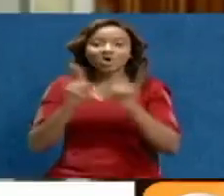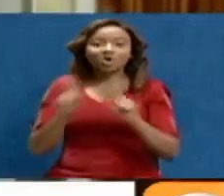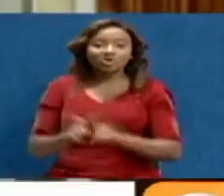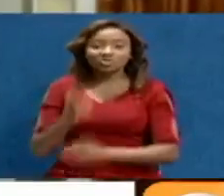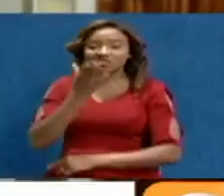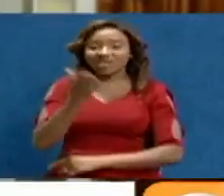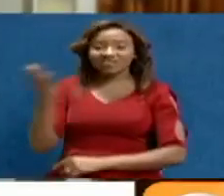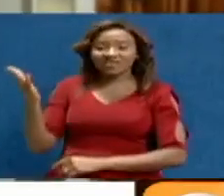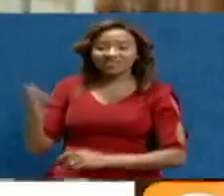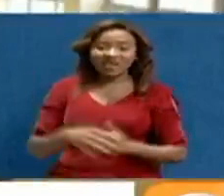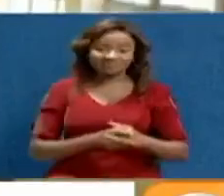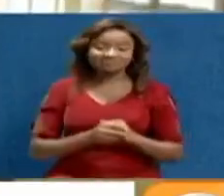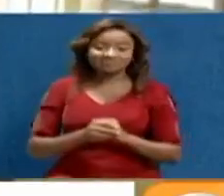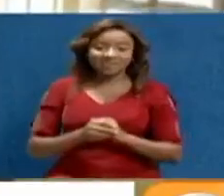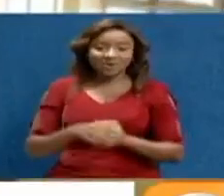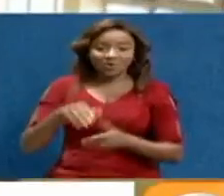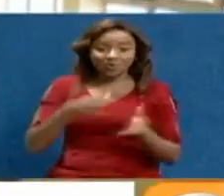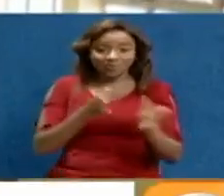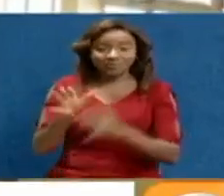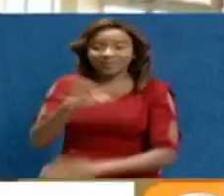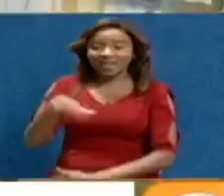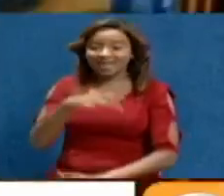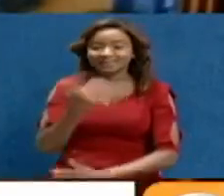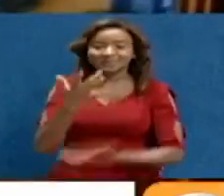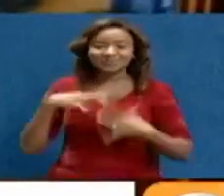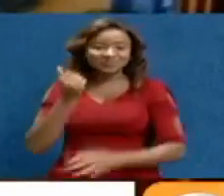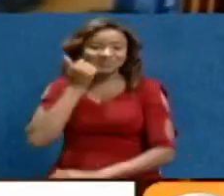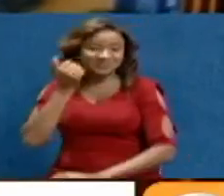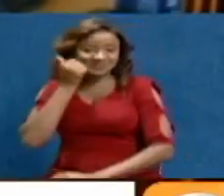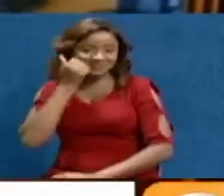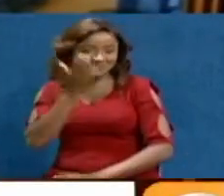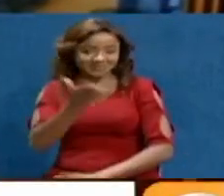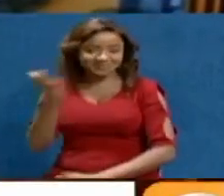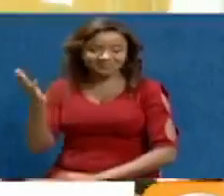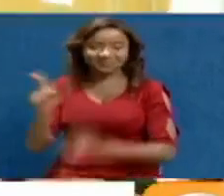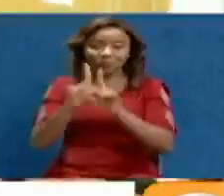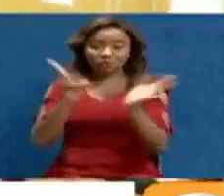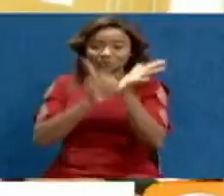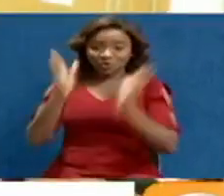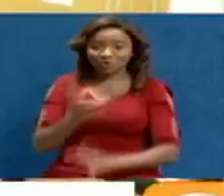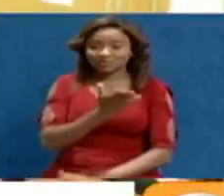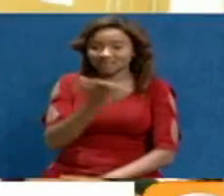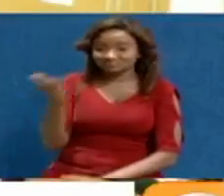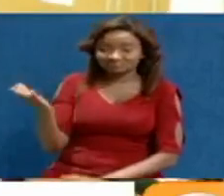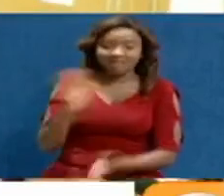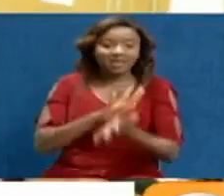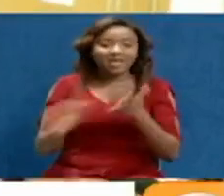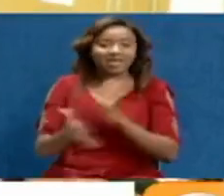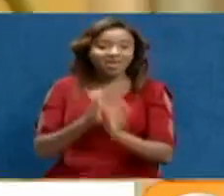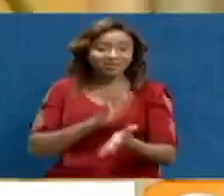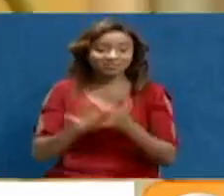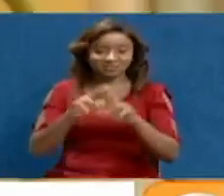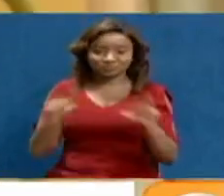wagonjwa mahututi, sehemu wanayosubiri wagonjwa, afisi za madaktari na hata wodi zipo